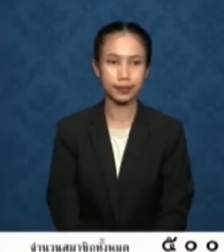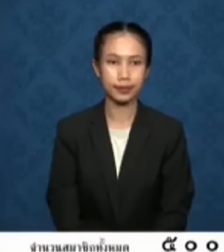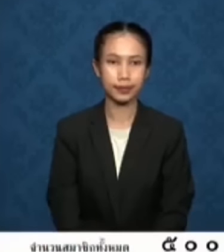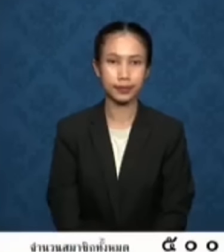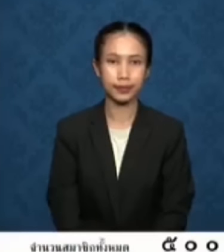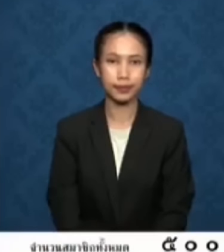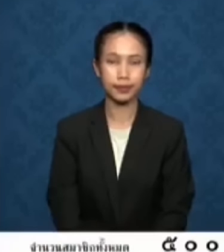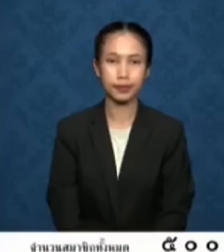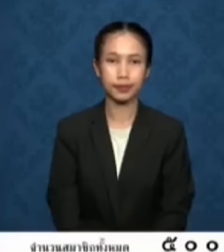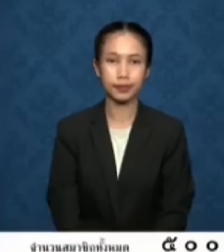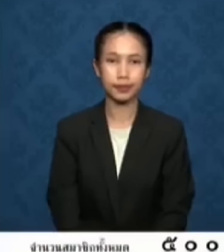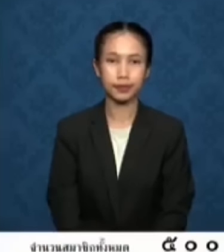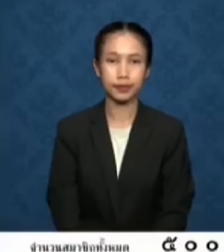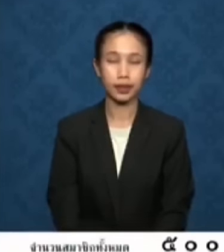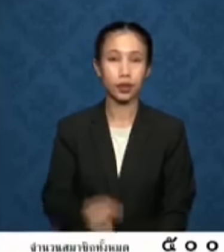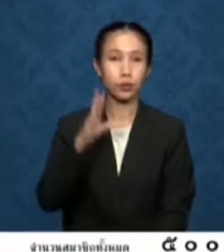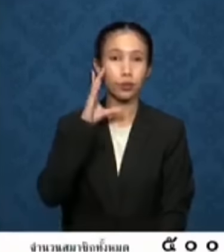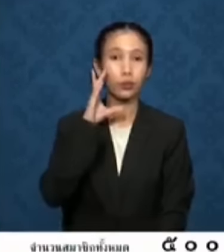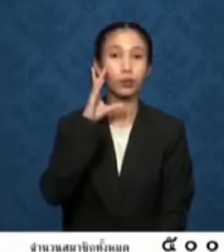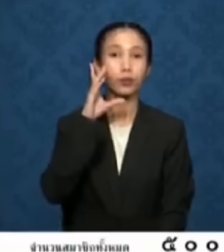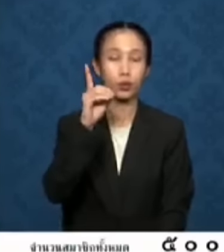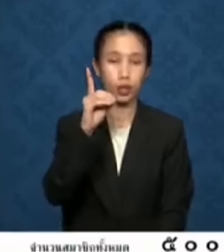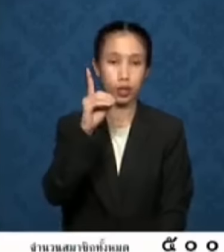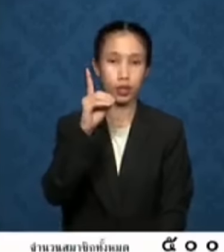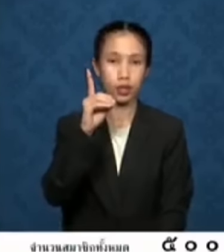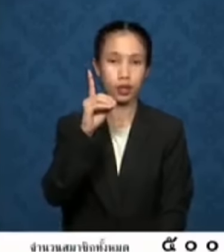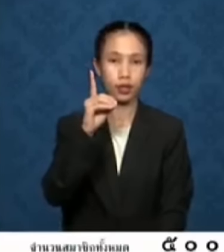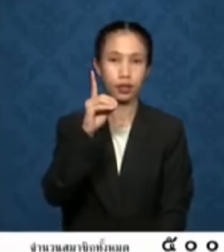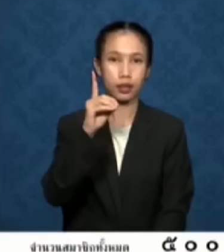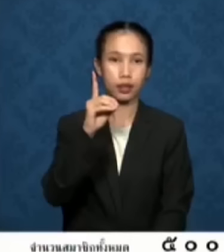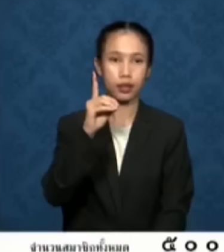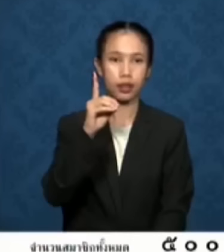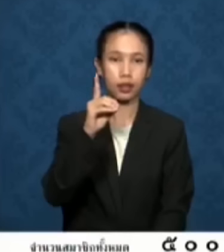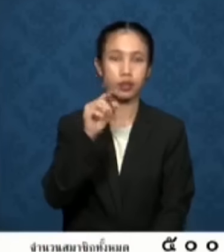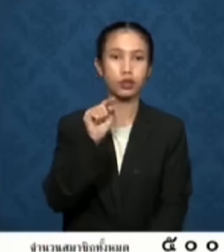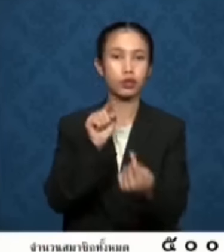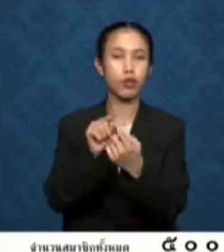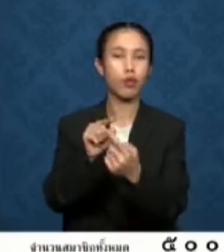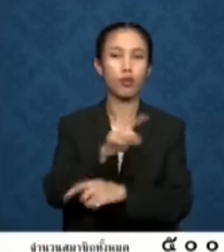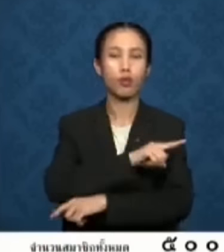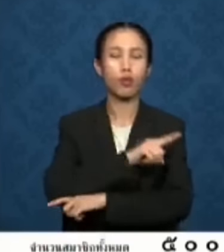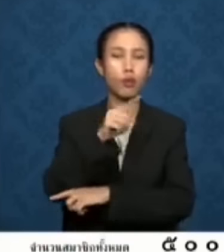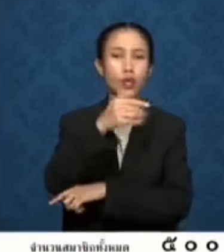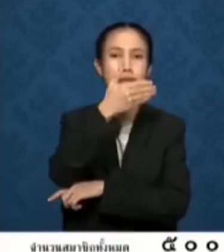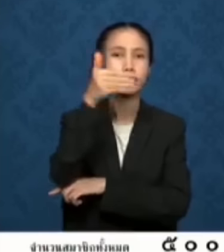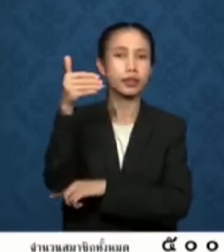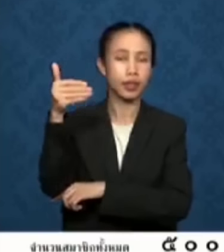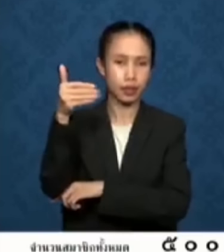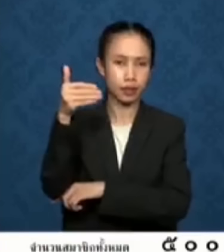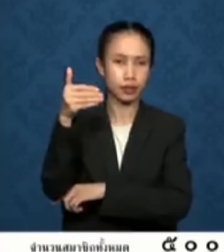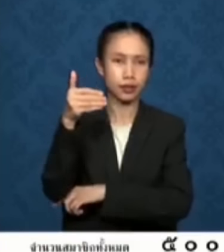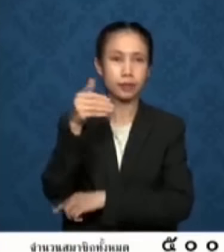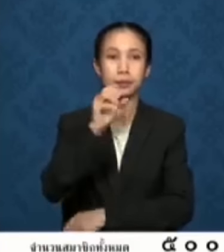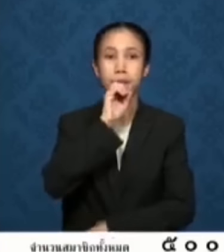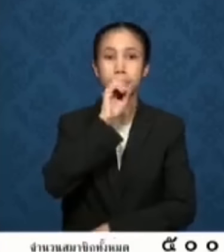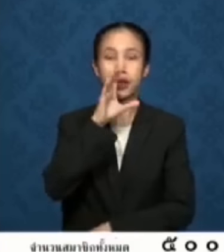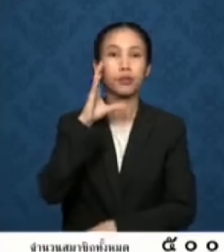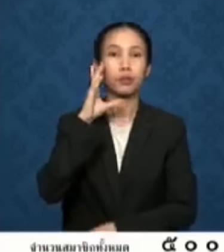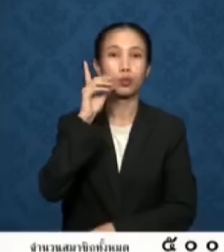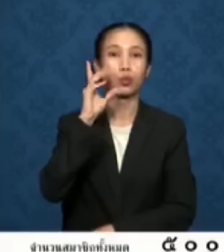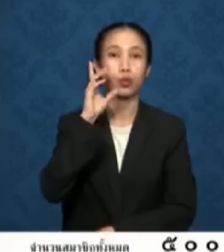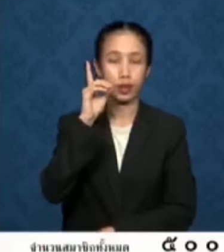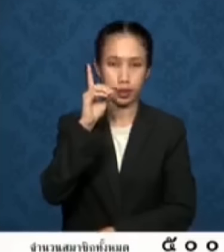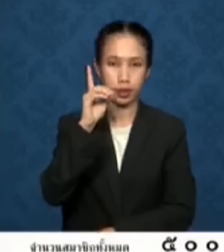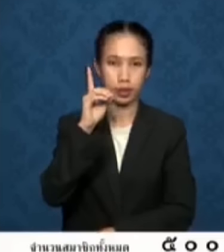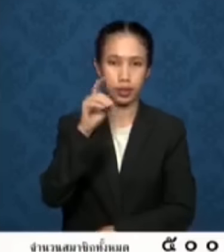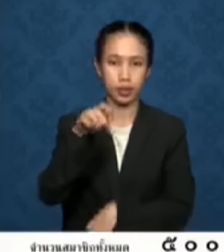ครับพรุ่งนี้นะครับจะเป็นเนื่องจากเราผ่านวันที่เป็น International Women Day มาแล้วนะครับแล้วก็วันพรุ่งนี้จะเป็นวันที่เรา